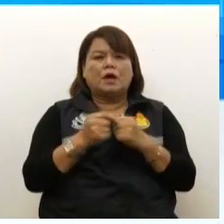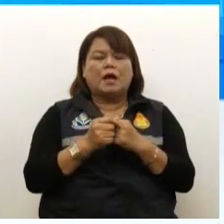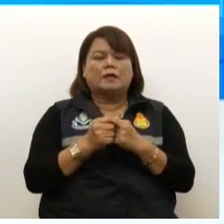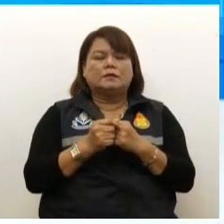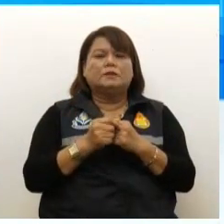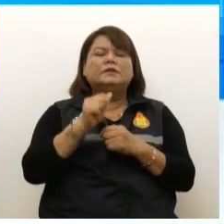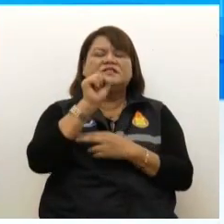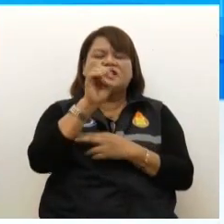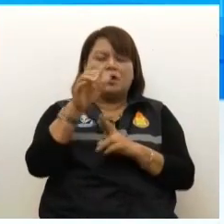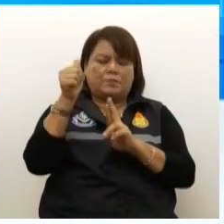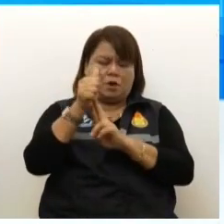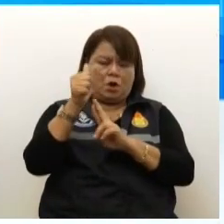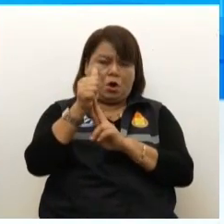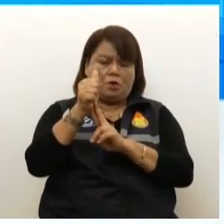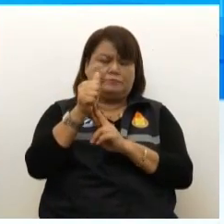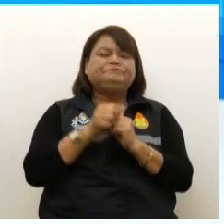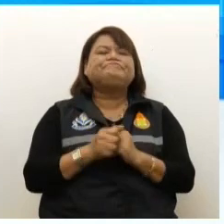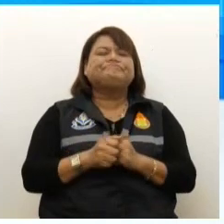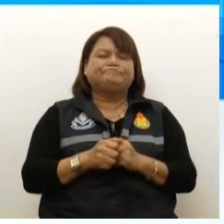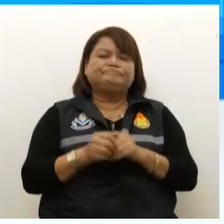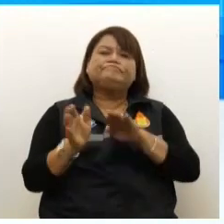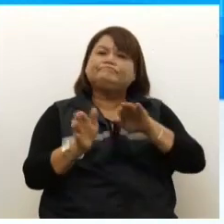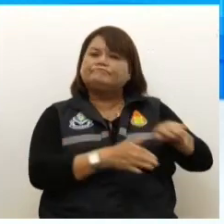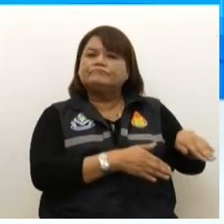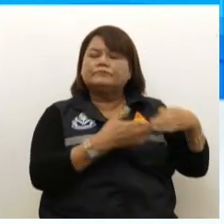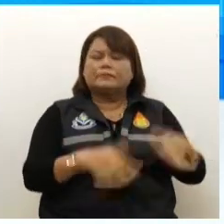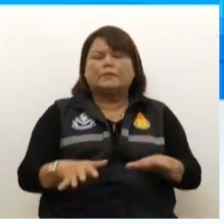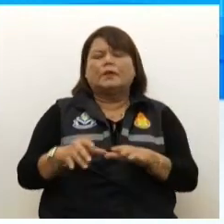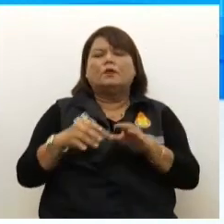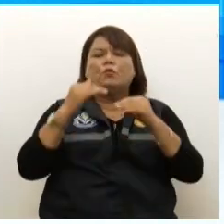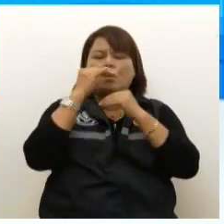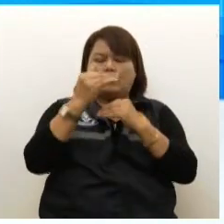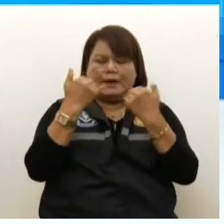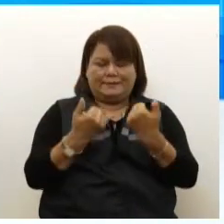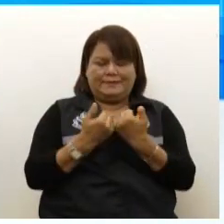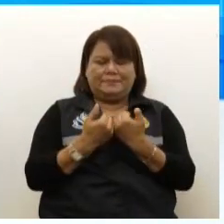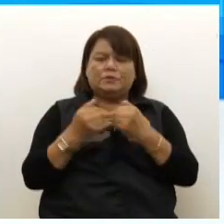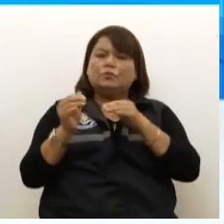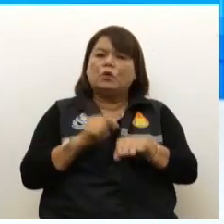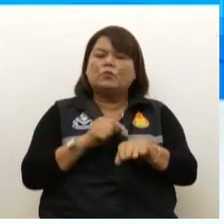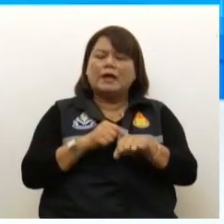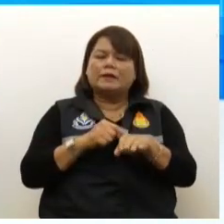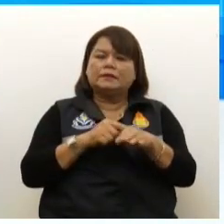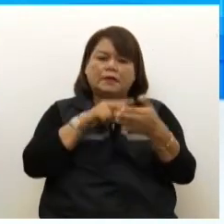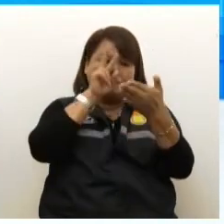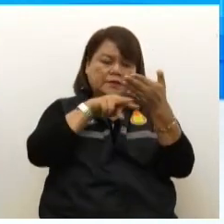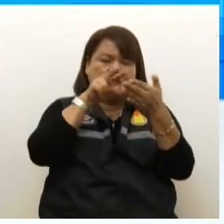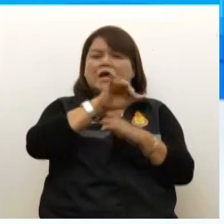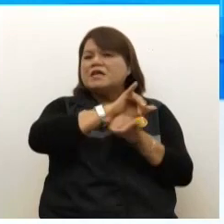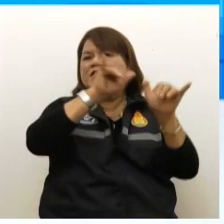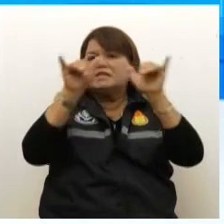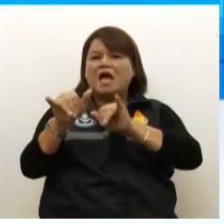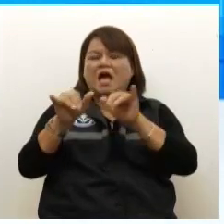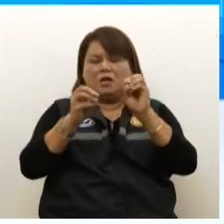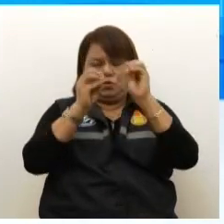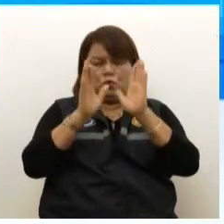องอีกเรื่องนึงนะครับเป็นเรื่องที่ห่วงเวลานี้นะครับเป็นห่วงเวลาในการที่จะพิจารณาย้ายคุณครู